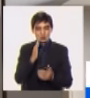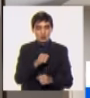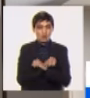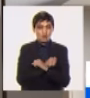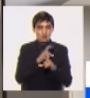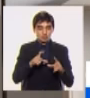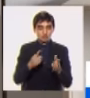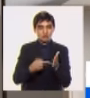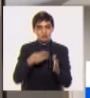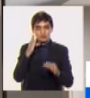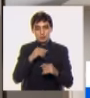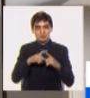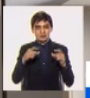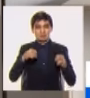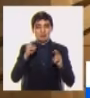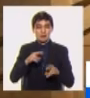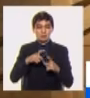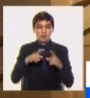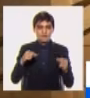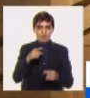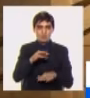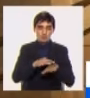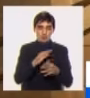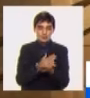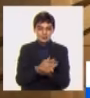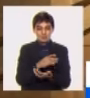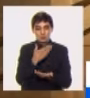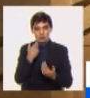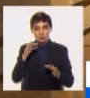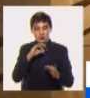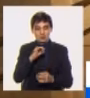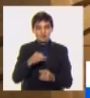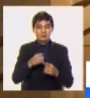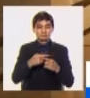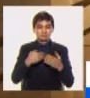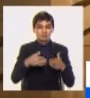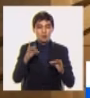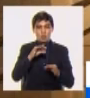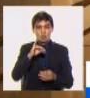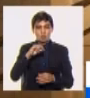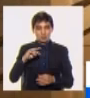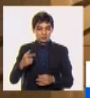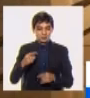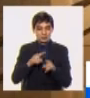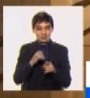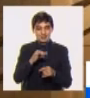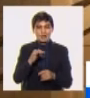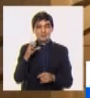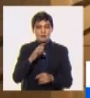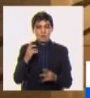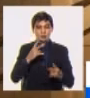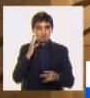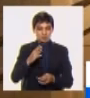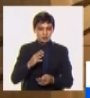могут потребовать справки о хронических заболеваниях планируется что отеля откроются уже в uni однако им всем теперь предстоит пройти специальную